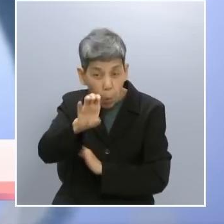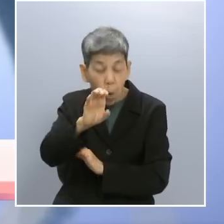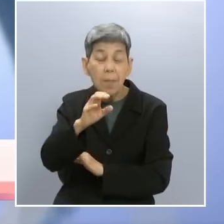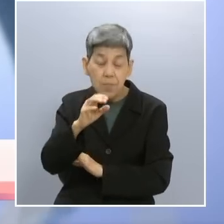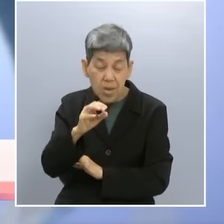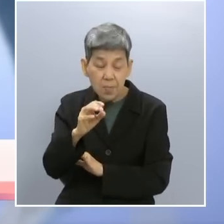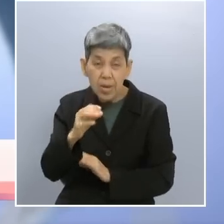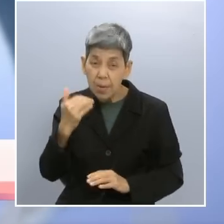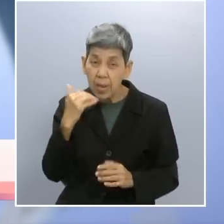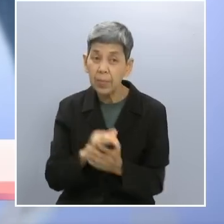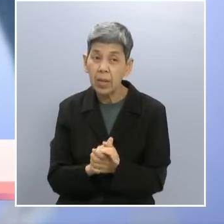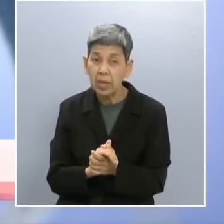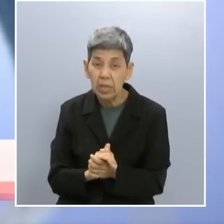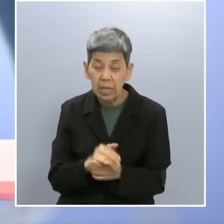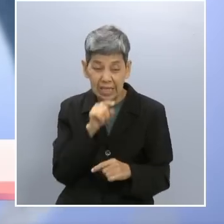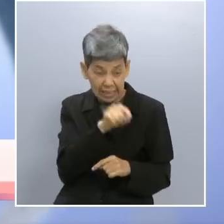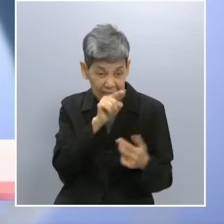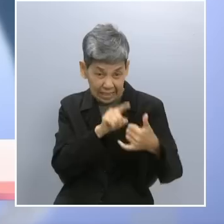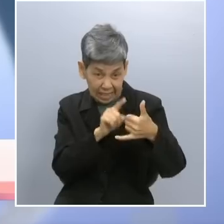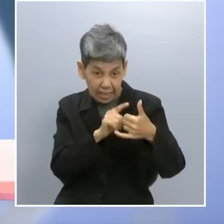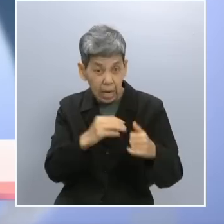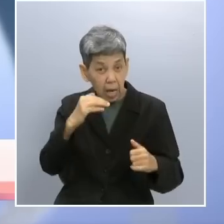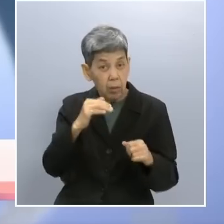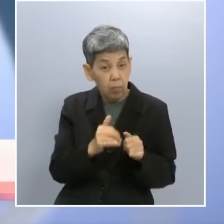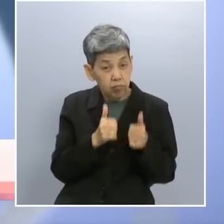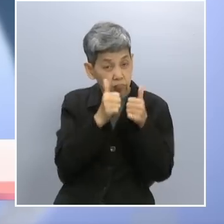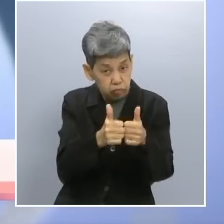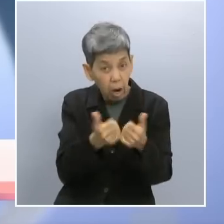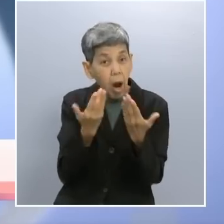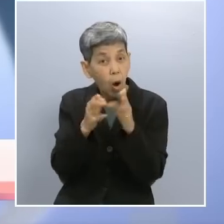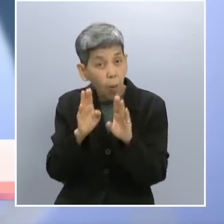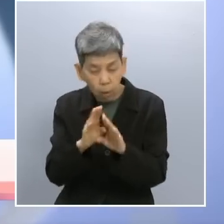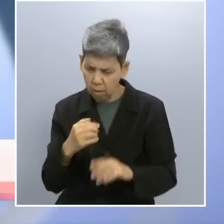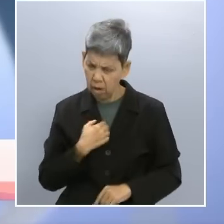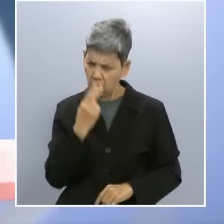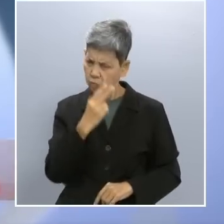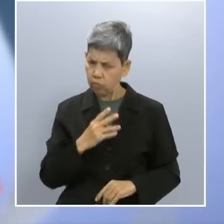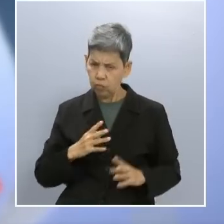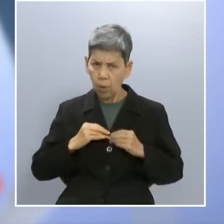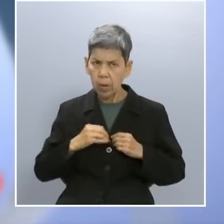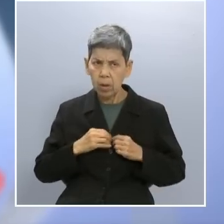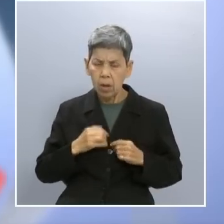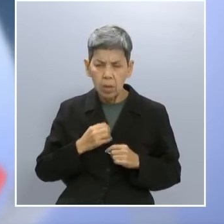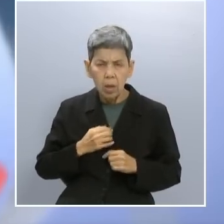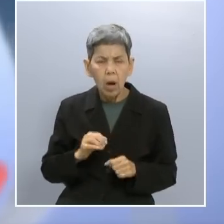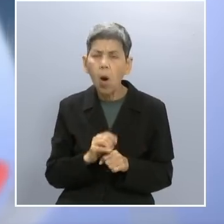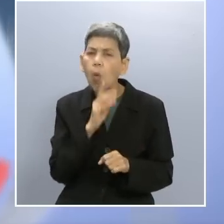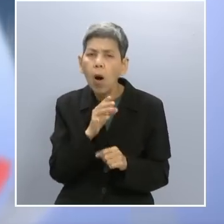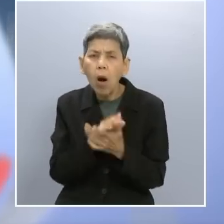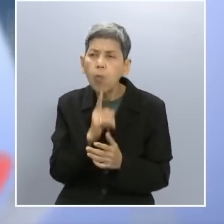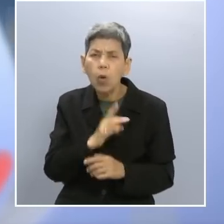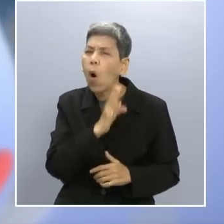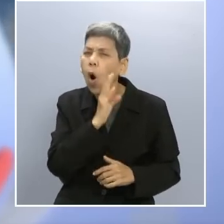ว่าพี่คนนี้คนคนนี้เนี่ยไปวัดนู่นนี่ไปกับพ่อกบนี่ก็ยังไม่ยอมรับใส่ร้ายลูกหาว่าลูกพูด